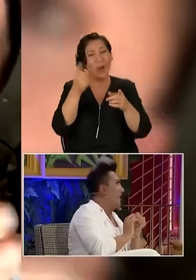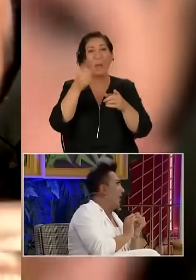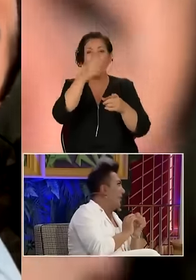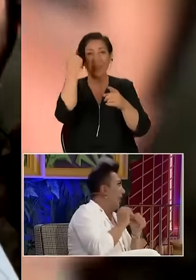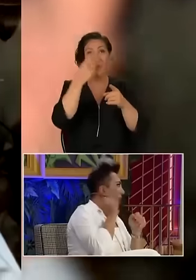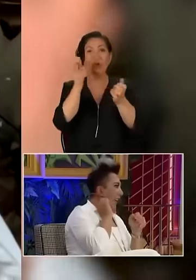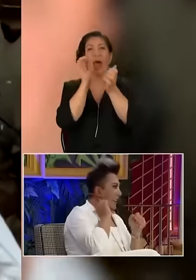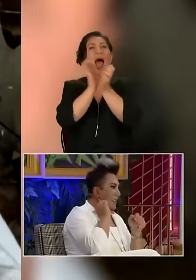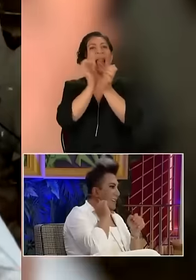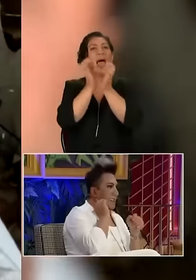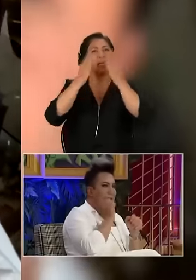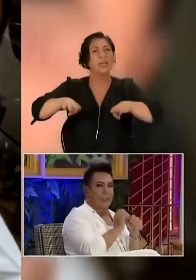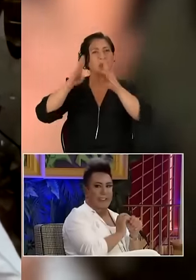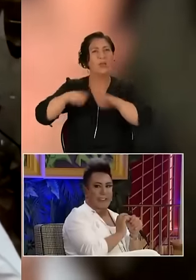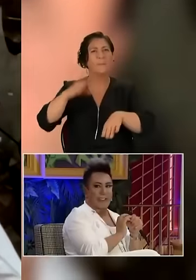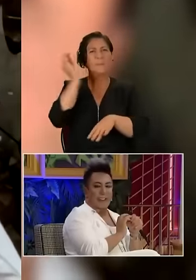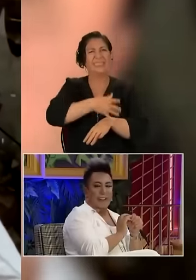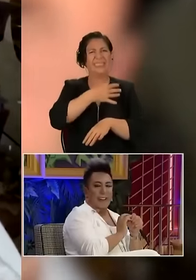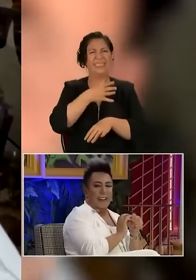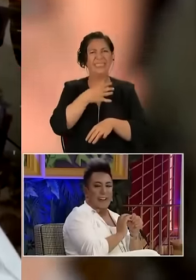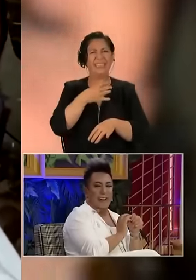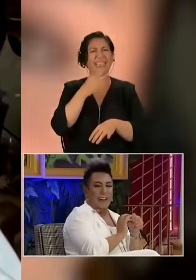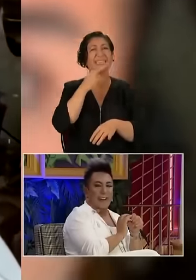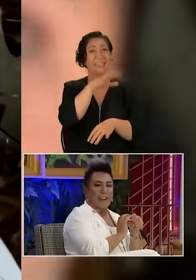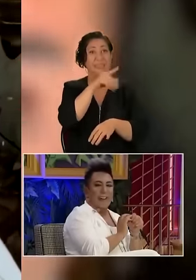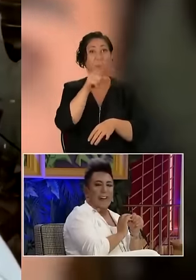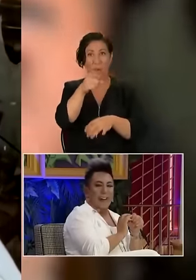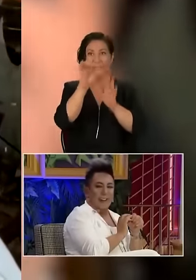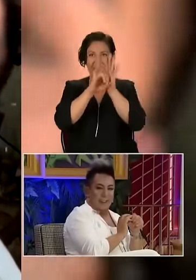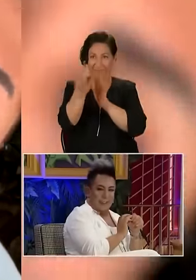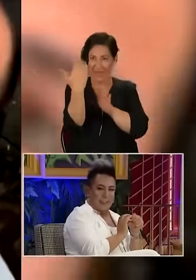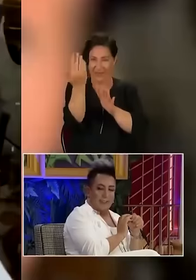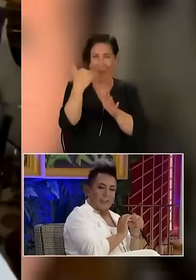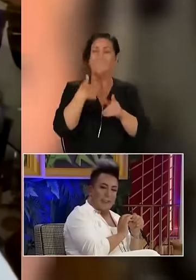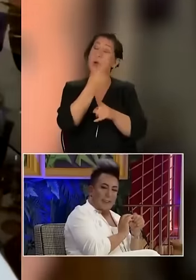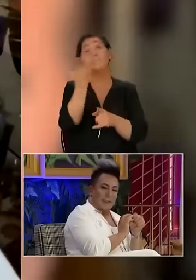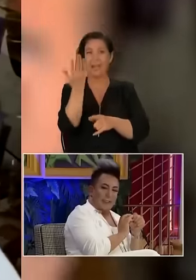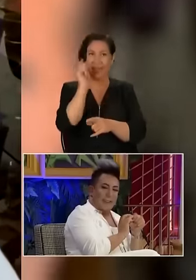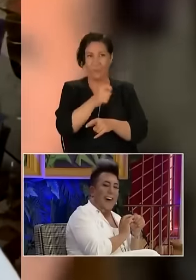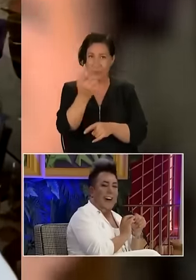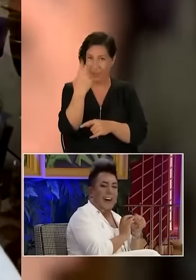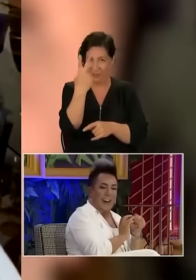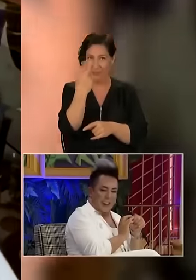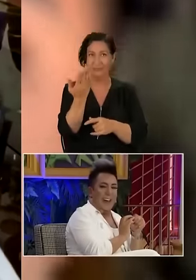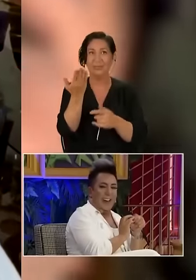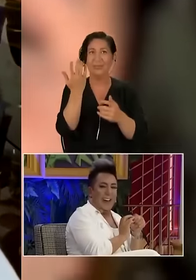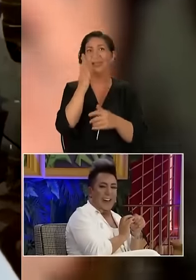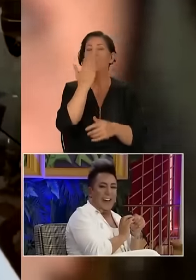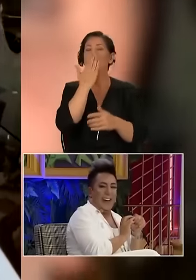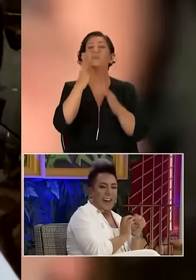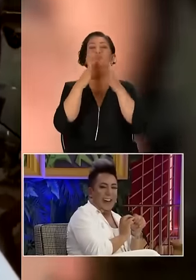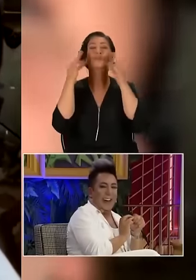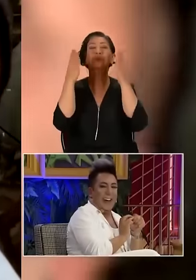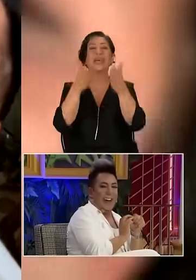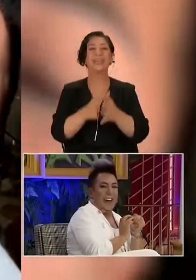yüzünden yuvalar yıkılıyor. Pis! Kız, sen onun Instagram adresini bana at. Bak ben onu ne yapıyorum şimdi. Hadi, mutluluklar